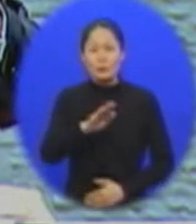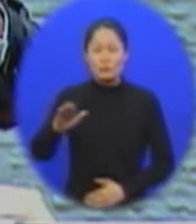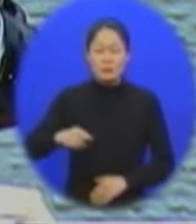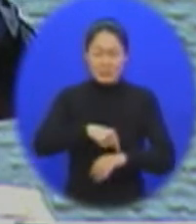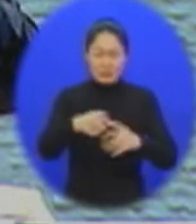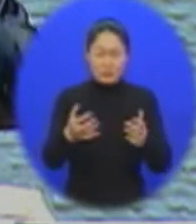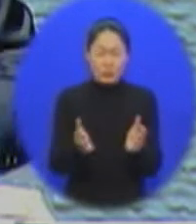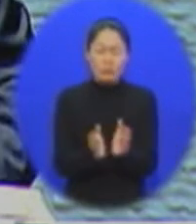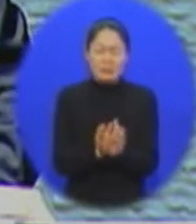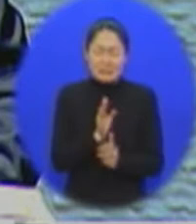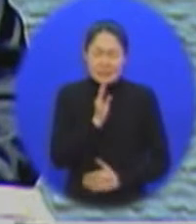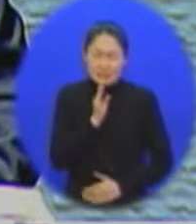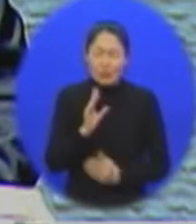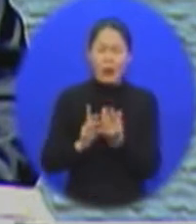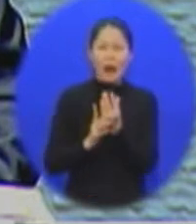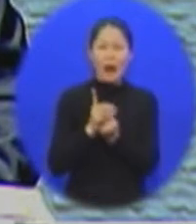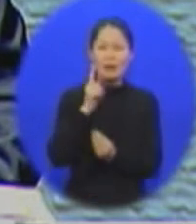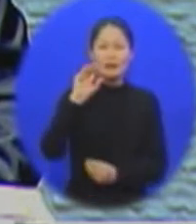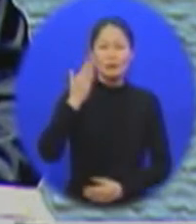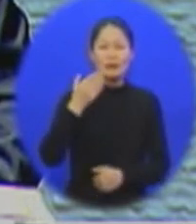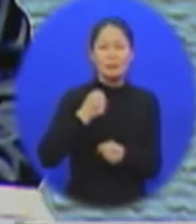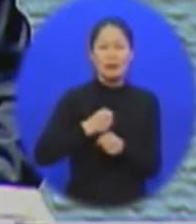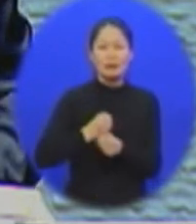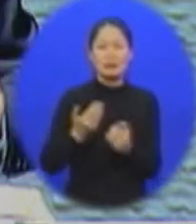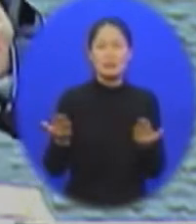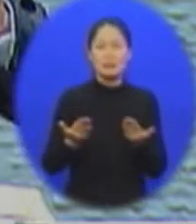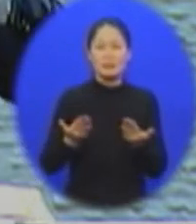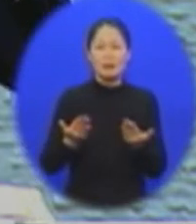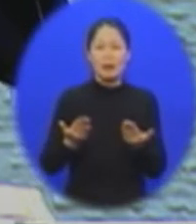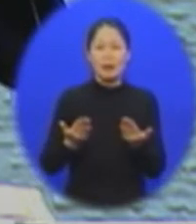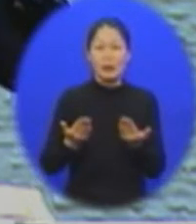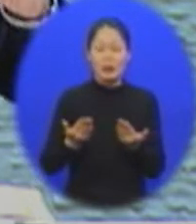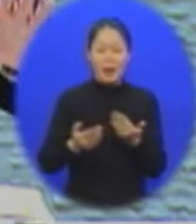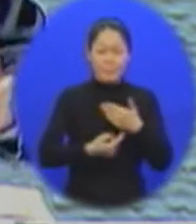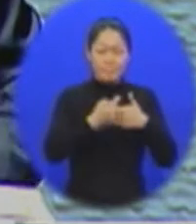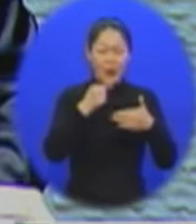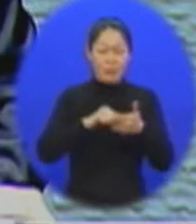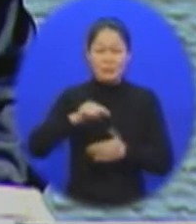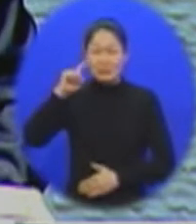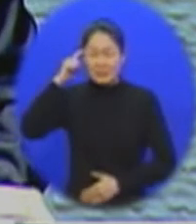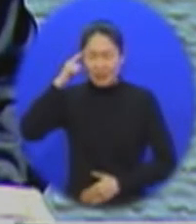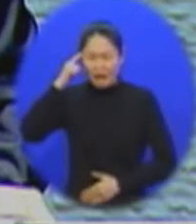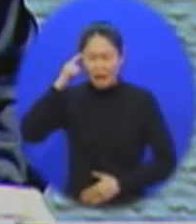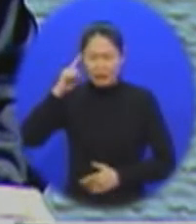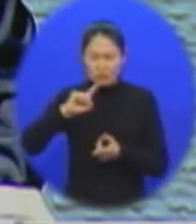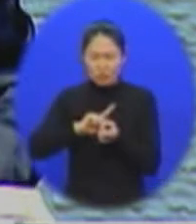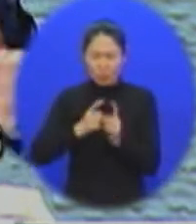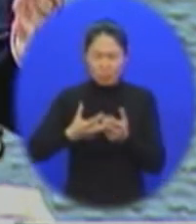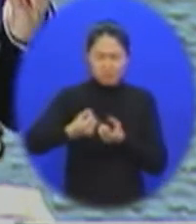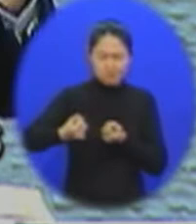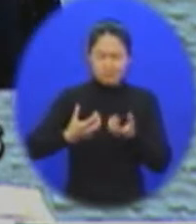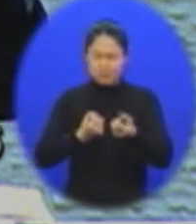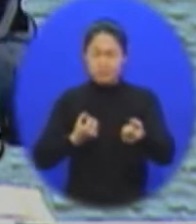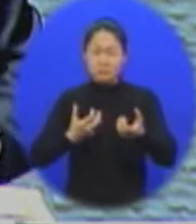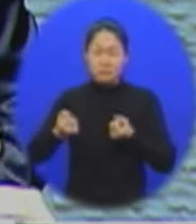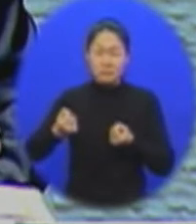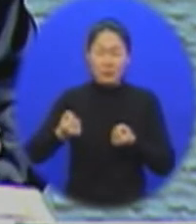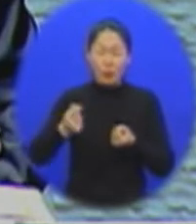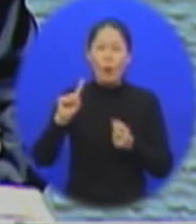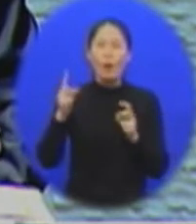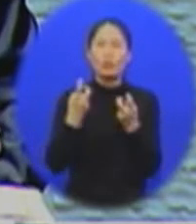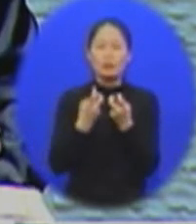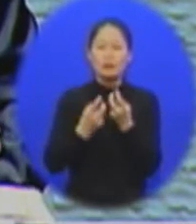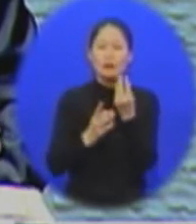진정으로 하나 되게 만드는 일입니다 마음과 생각이 갈가리 찢겨져 있는 1회 에서는 어떻게 통일이